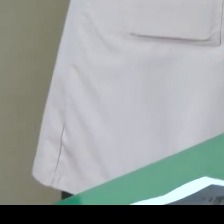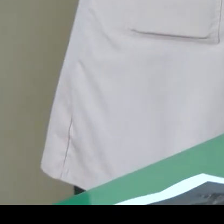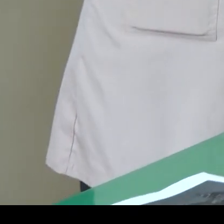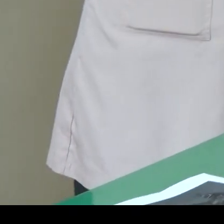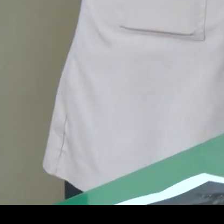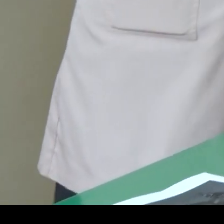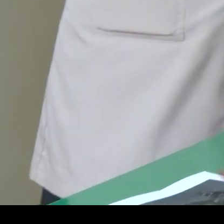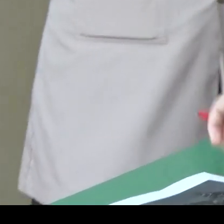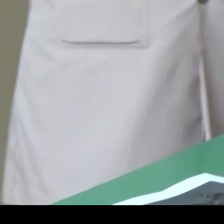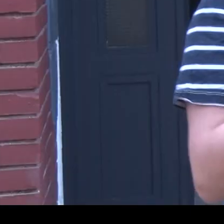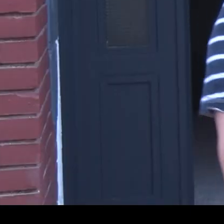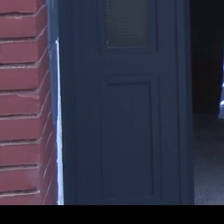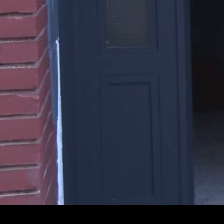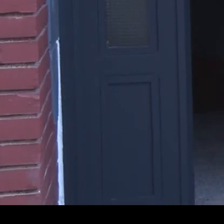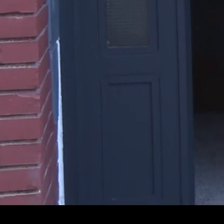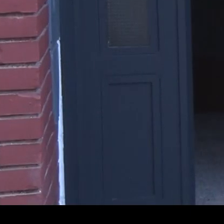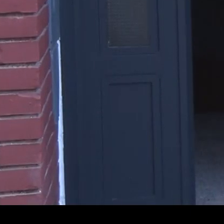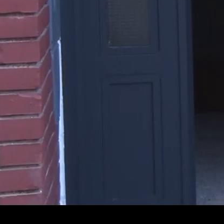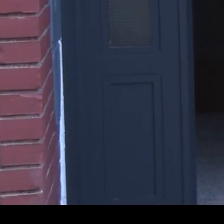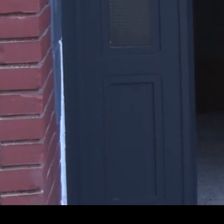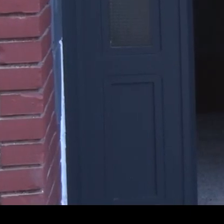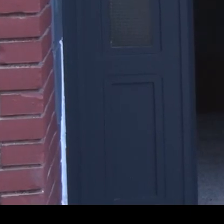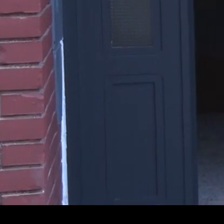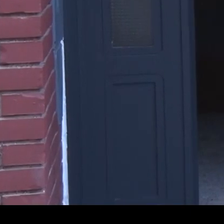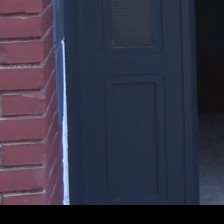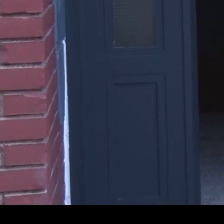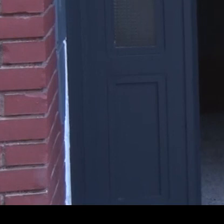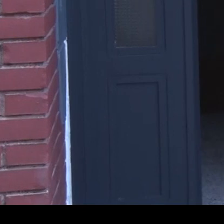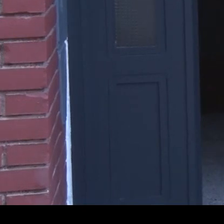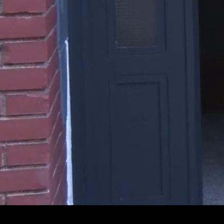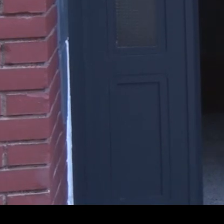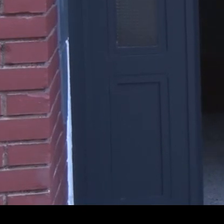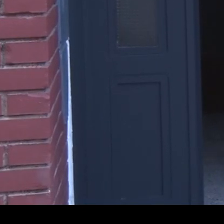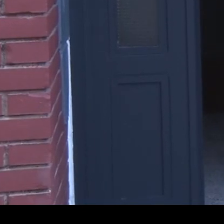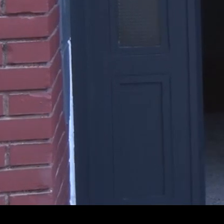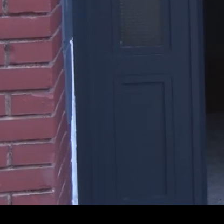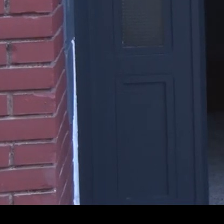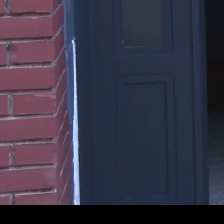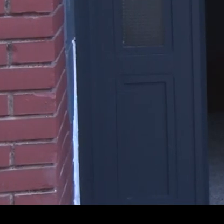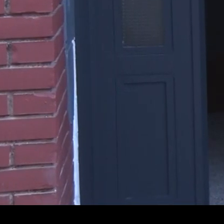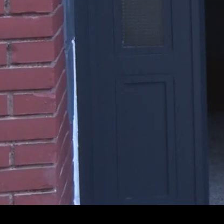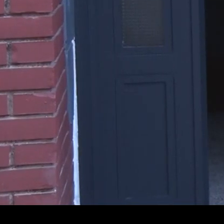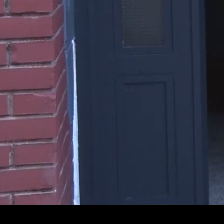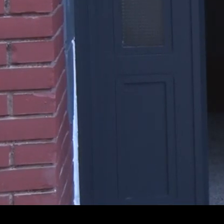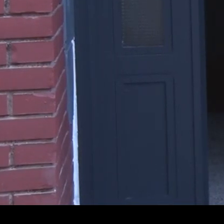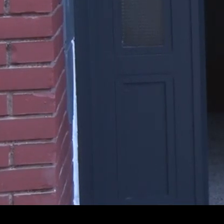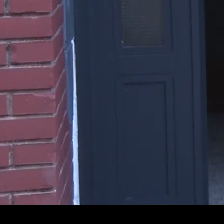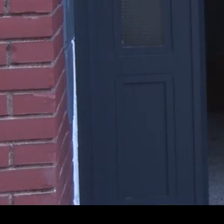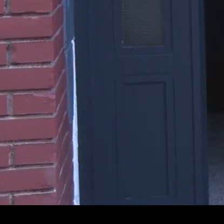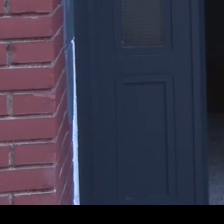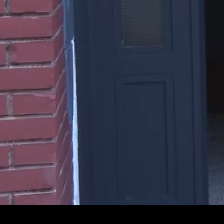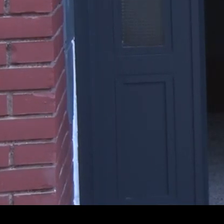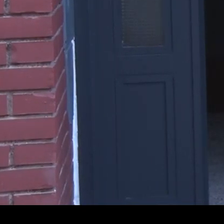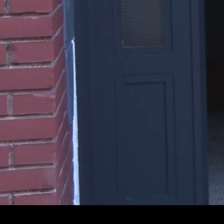gjitha 5 që i kanë, kur të vim aty të shkollë, kur të vim të diploma, këtë 5 që të ftesa, po që kanë, dhe shkrimin